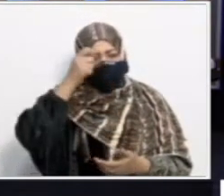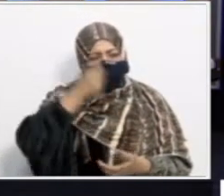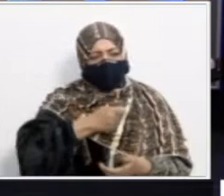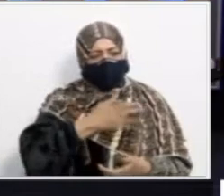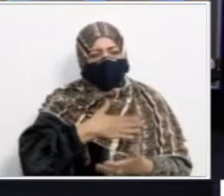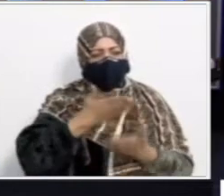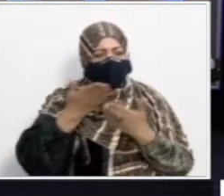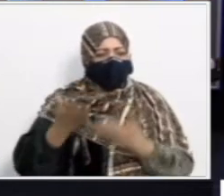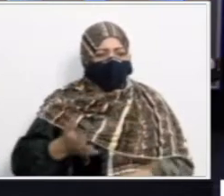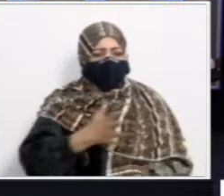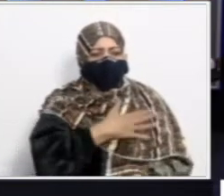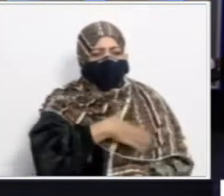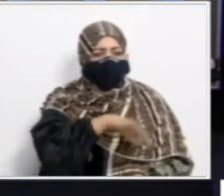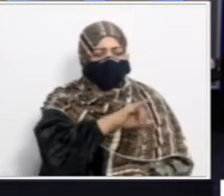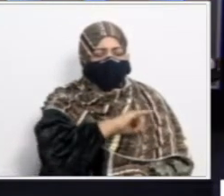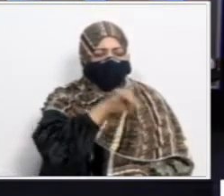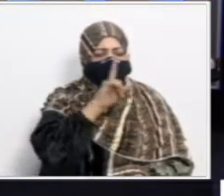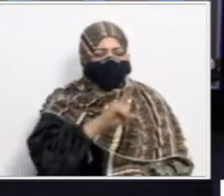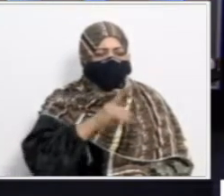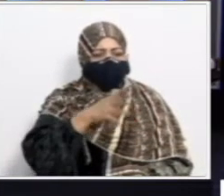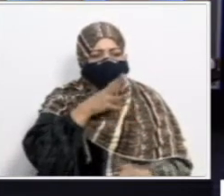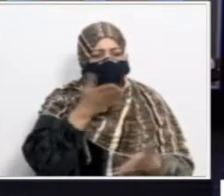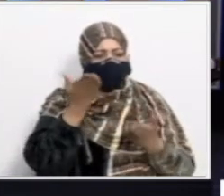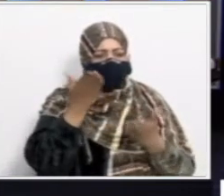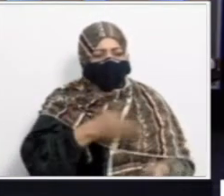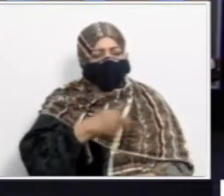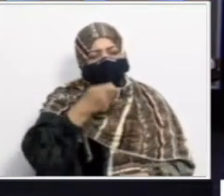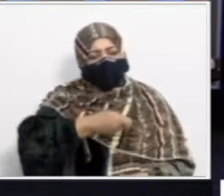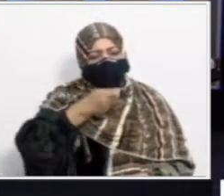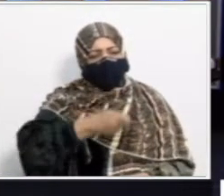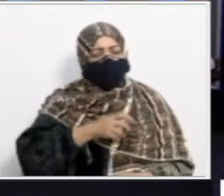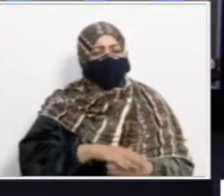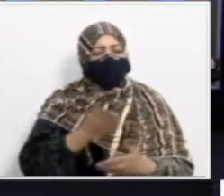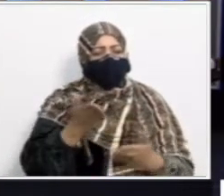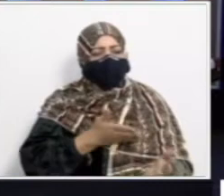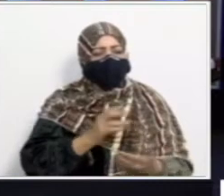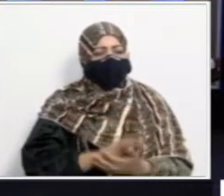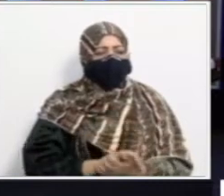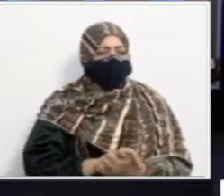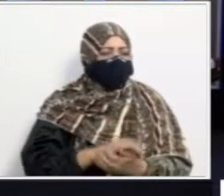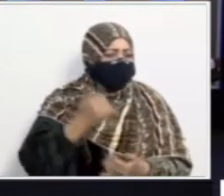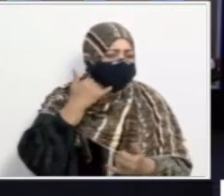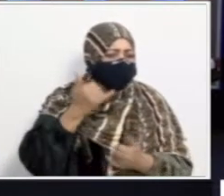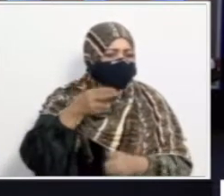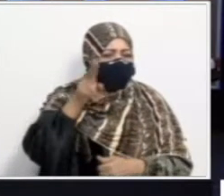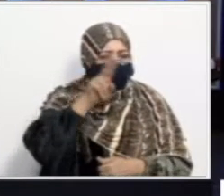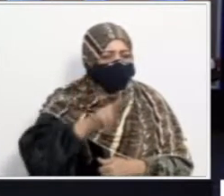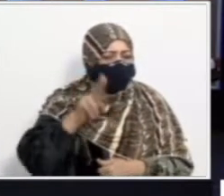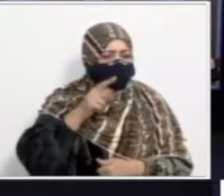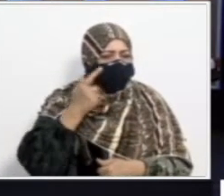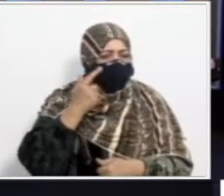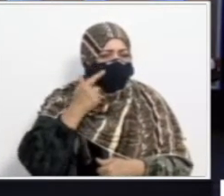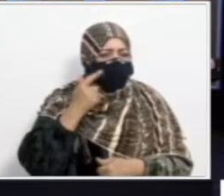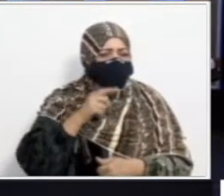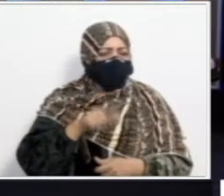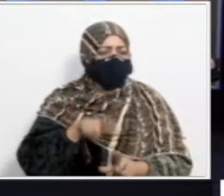يا أخ علي، بارك الله فيك، تفضل. يا شيخ عبد الرحمن، معناتها احنا الإمام لما يصير له عذر في